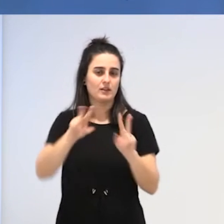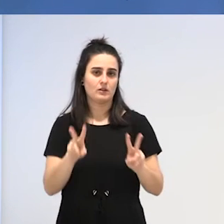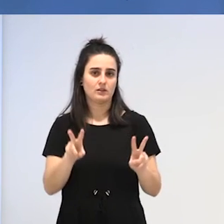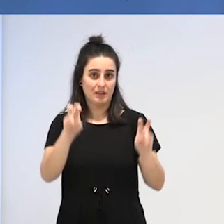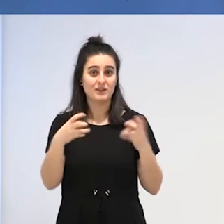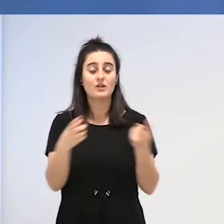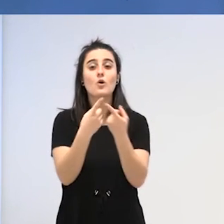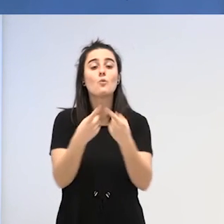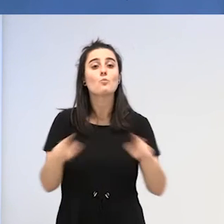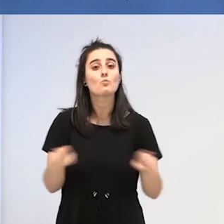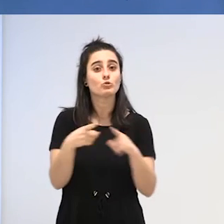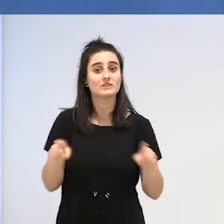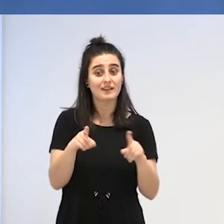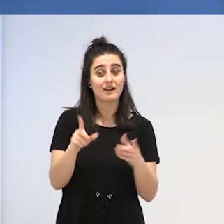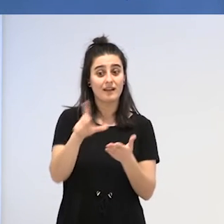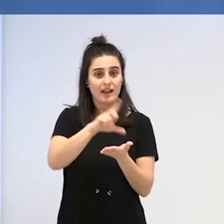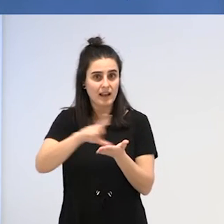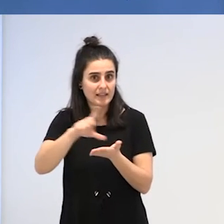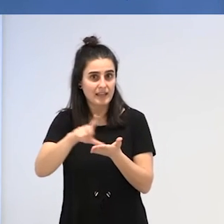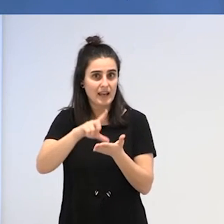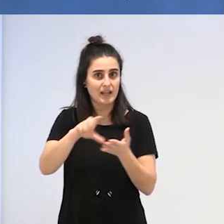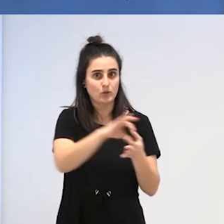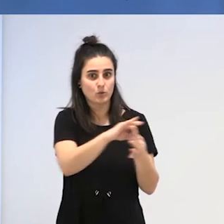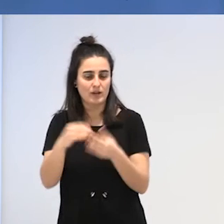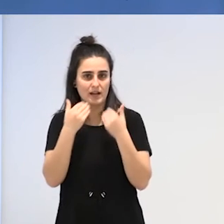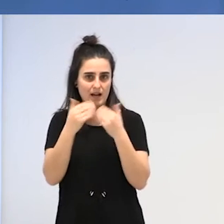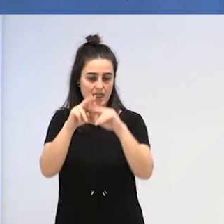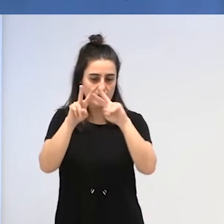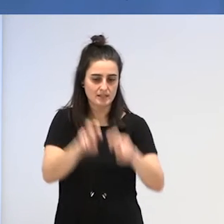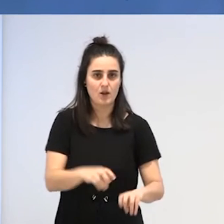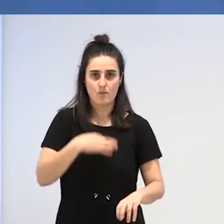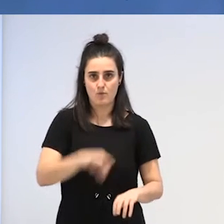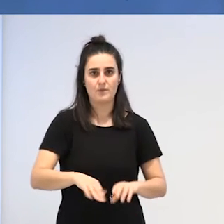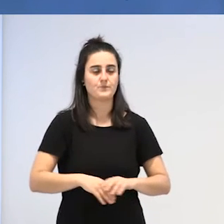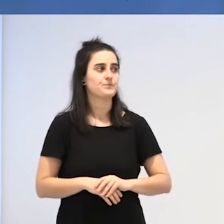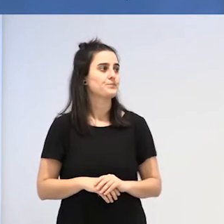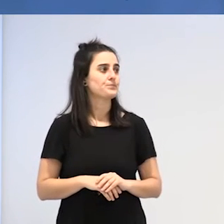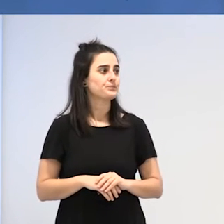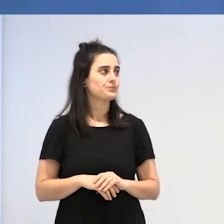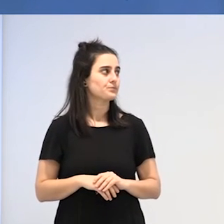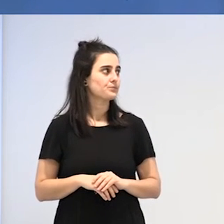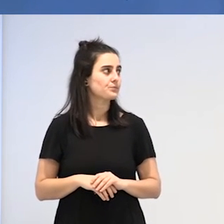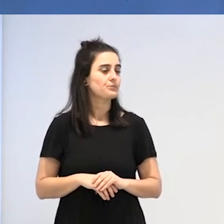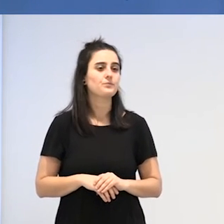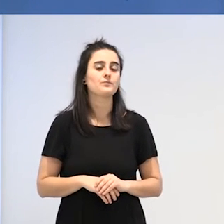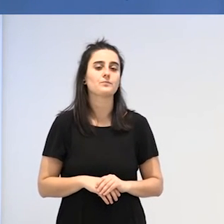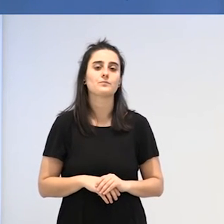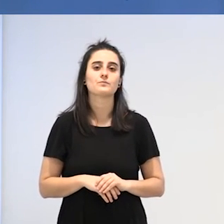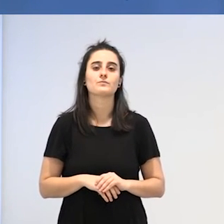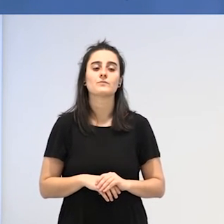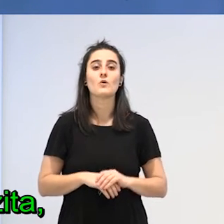musikaren, artearen eta literaturaren bidez aztertzen da. Reinaldo Anderson,